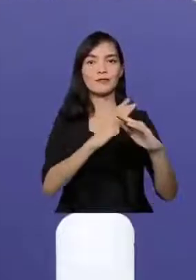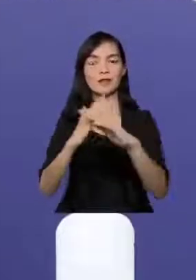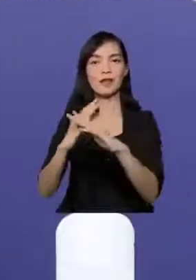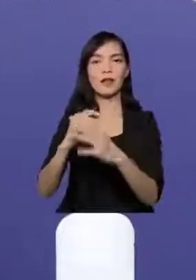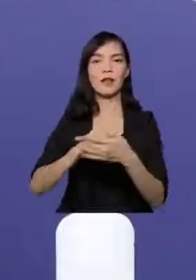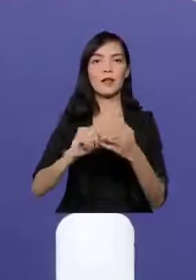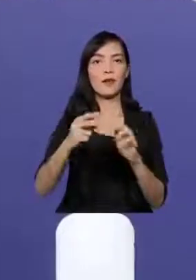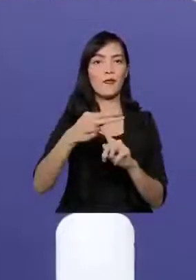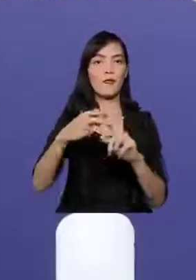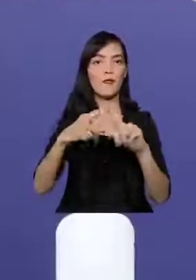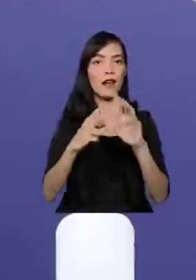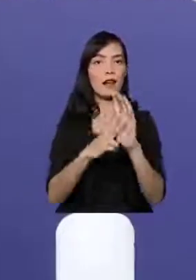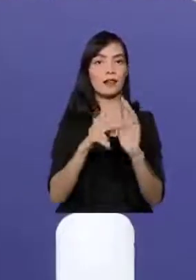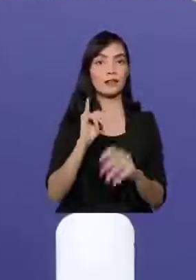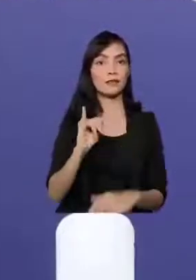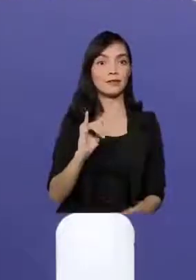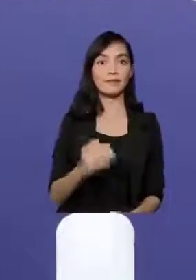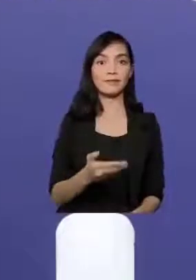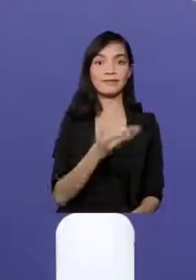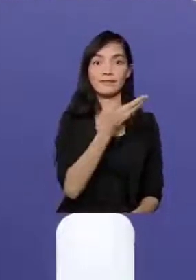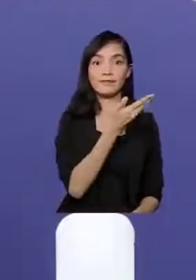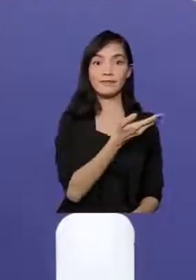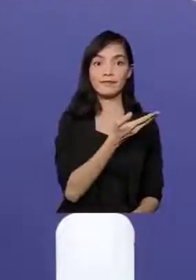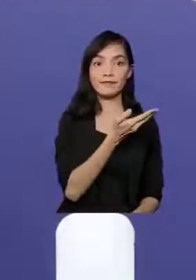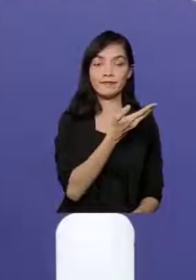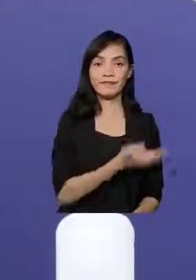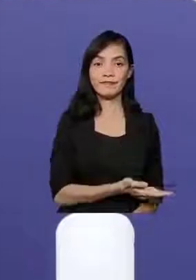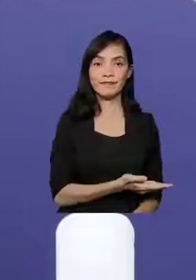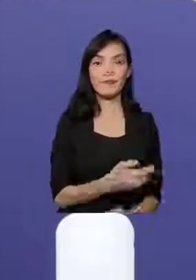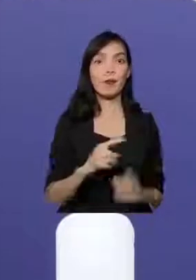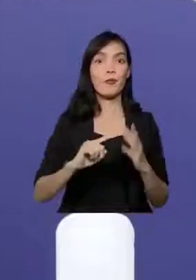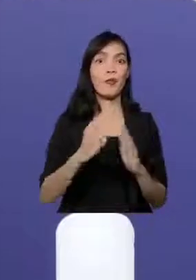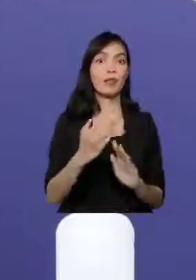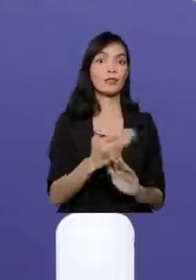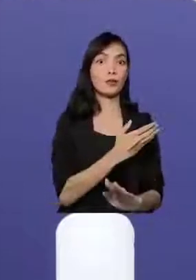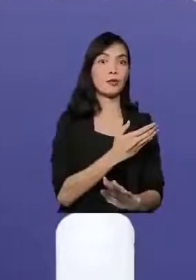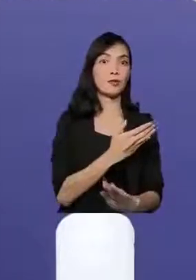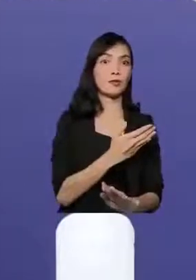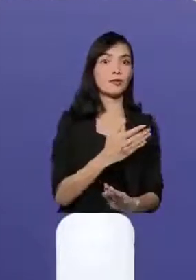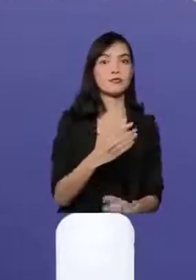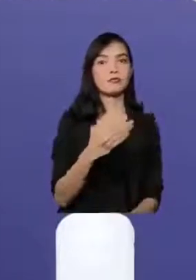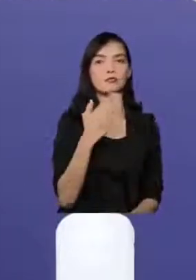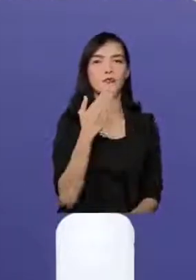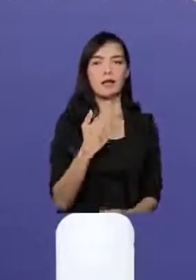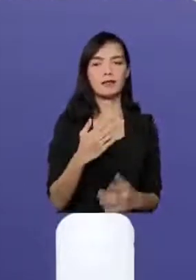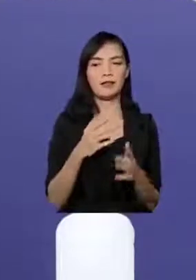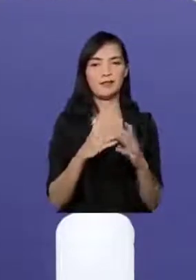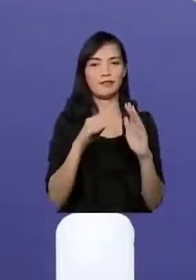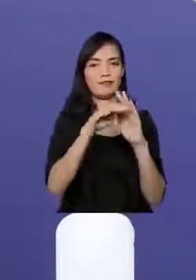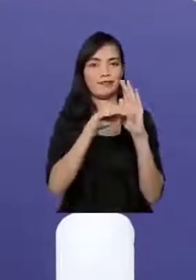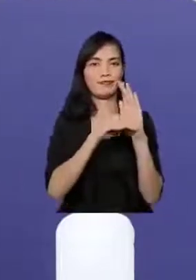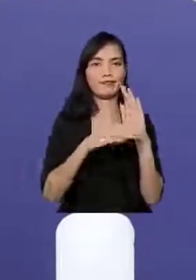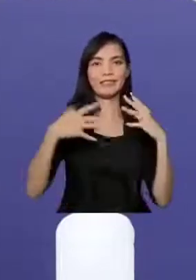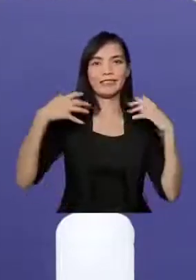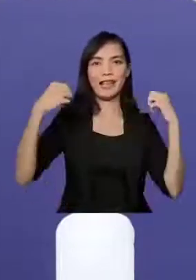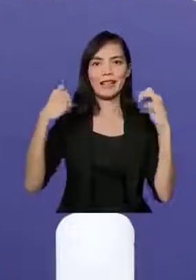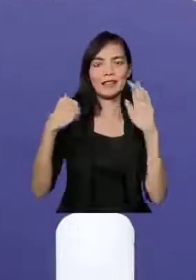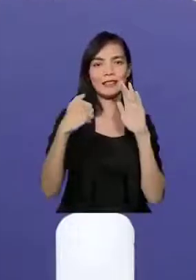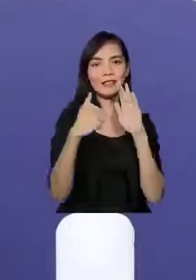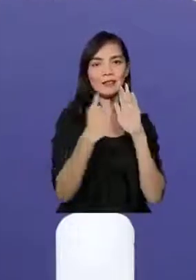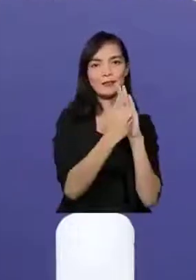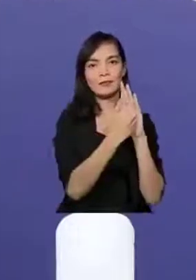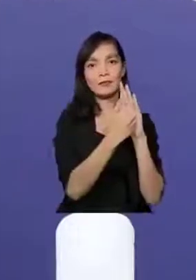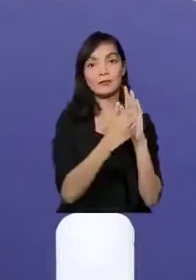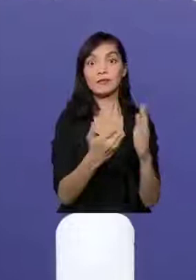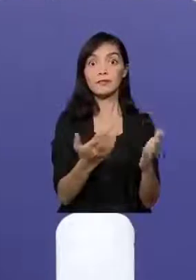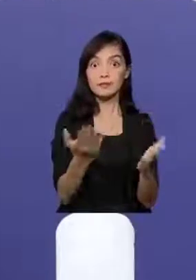Vania Utami sebelumnya untuk memulai acara kita kita seperti biasa melakukan protokol kesehatan terlebih dahulu Sebelumnya